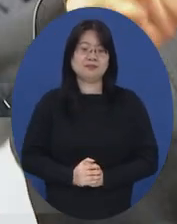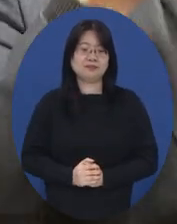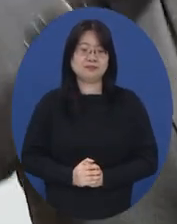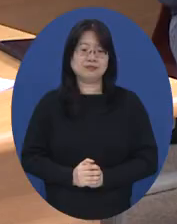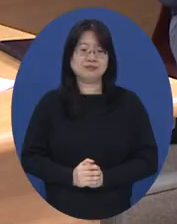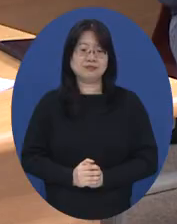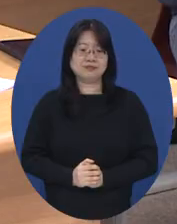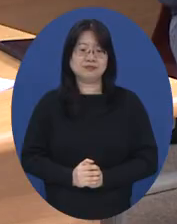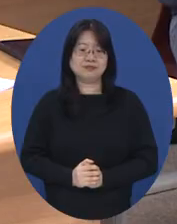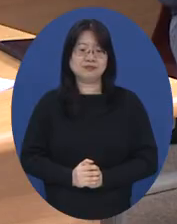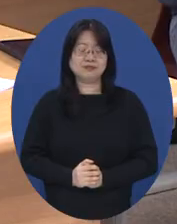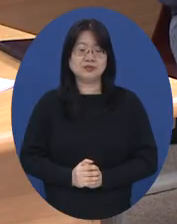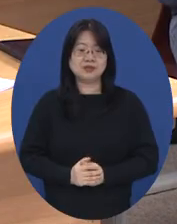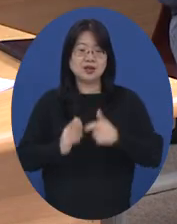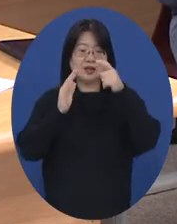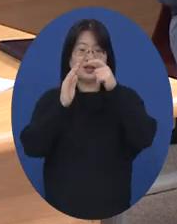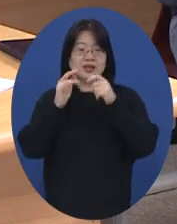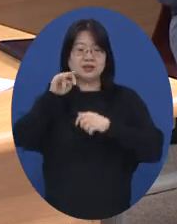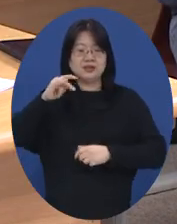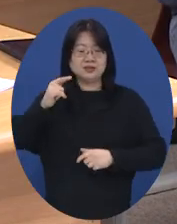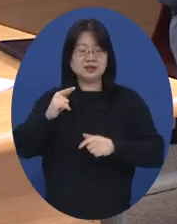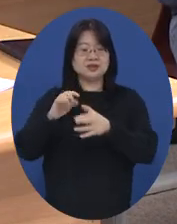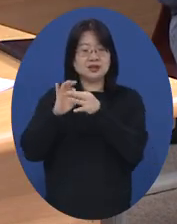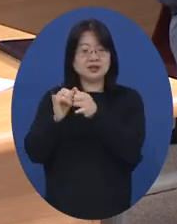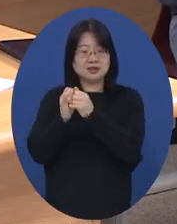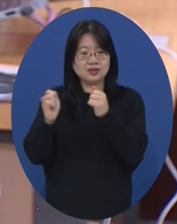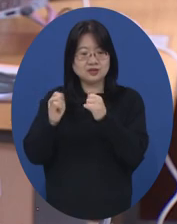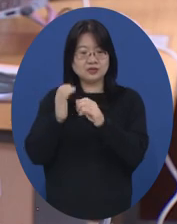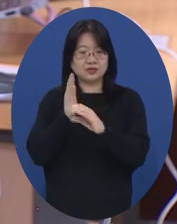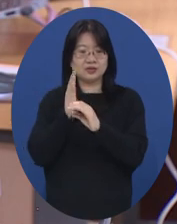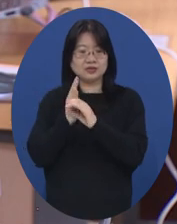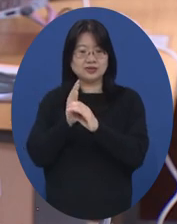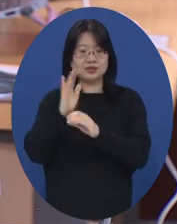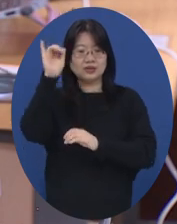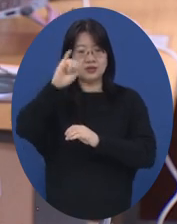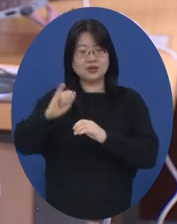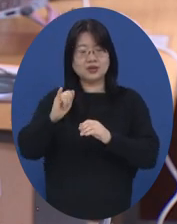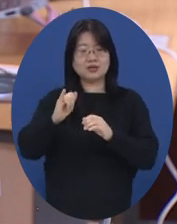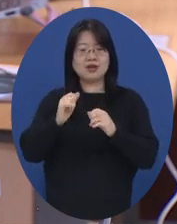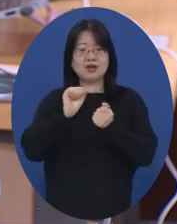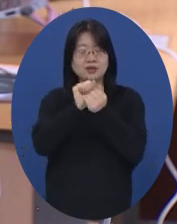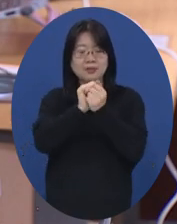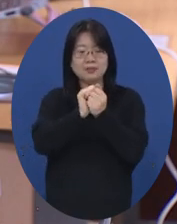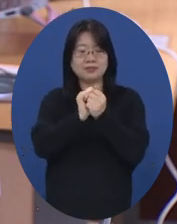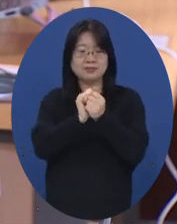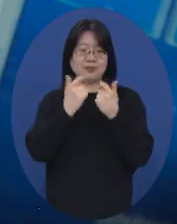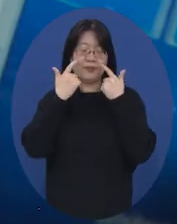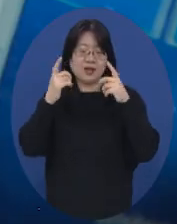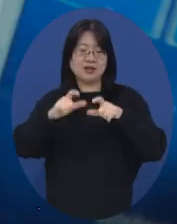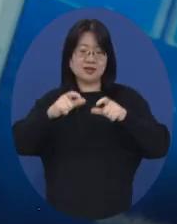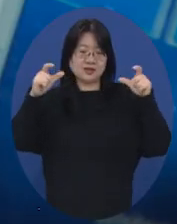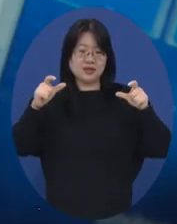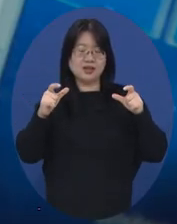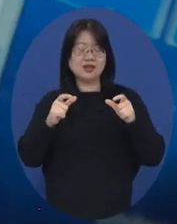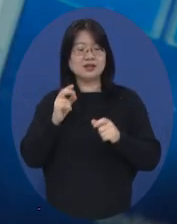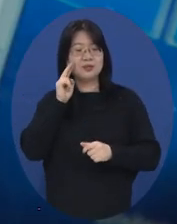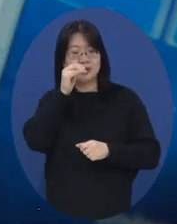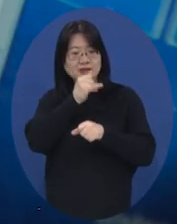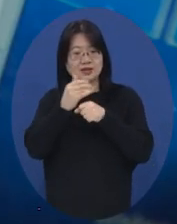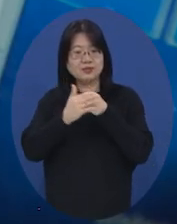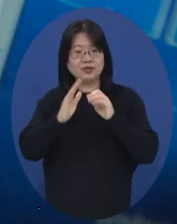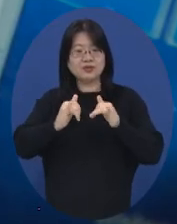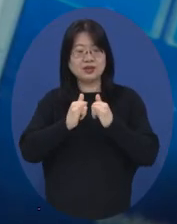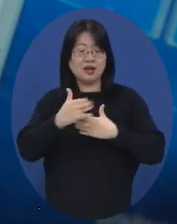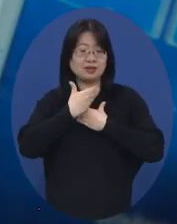발하기로 하였습니다. 신천지 교인을 중심으로 전국에서 확진자 수가 급속도로 늘고 있는 심각한 상황. 이